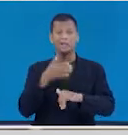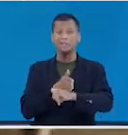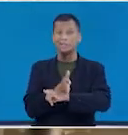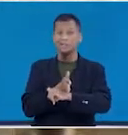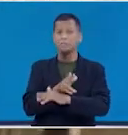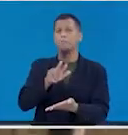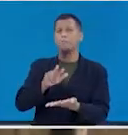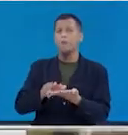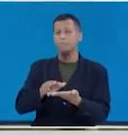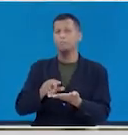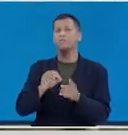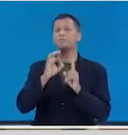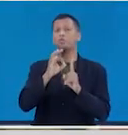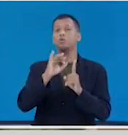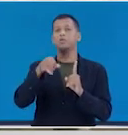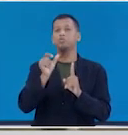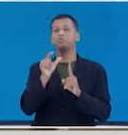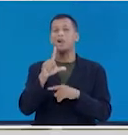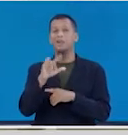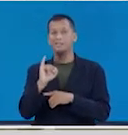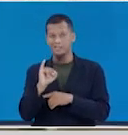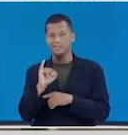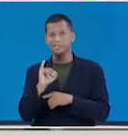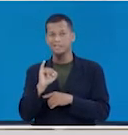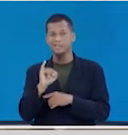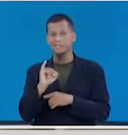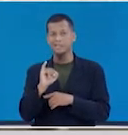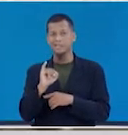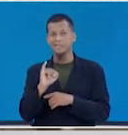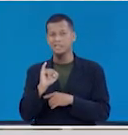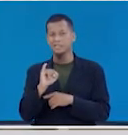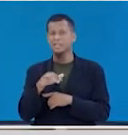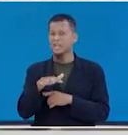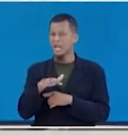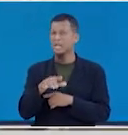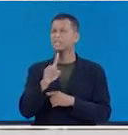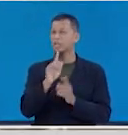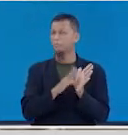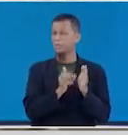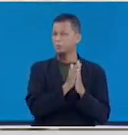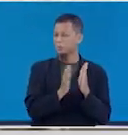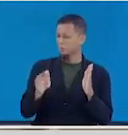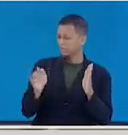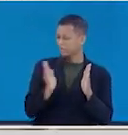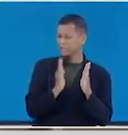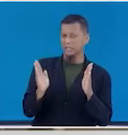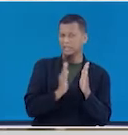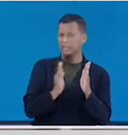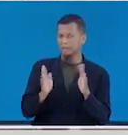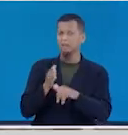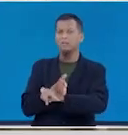tanggal 10 Juli 2022 mendatang. Ini artinya kurang lebih sepekan lagi masyarakat Indonesia akan merayakan Hari Raya Idul